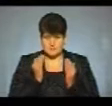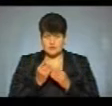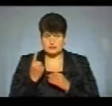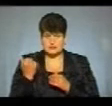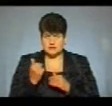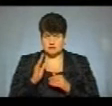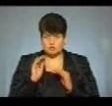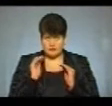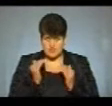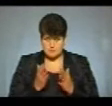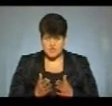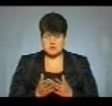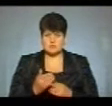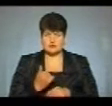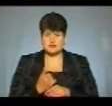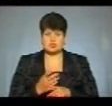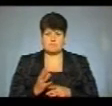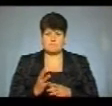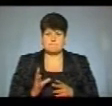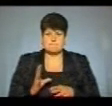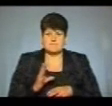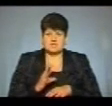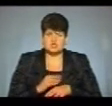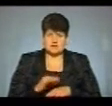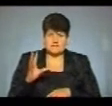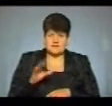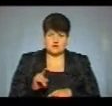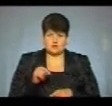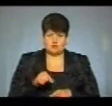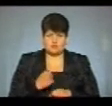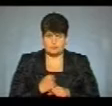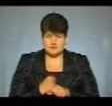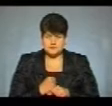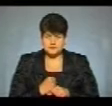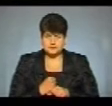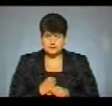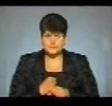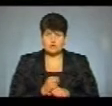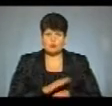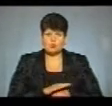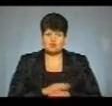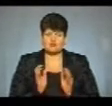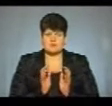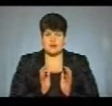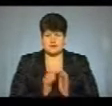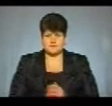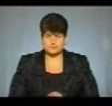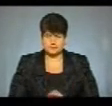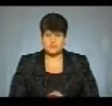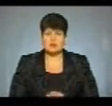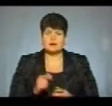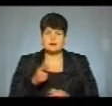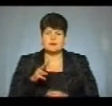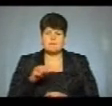лежати в реанімації. Щоб головне, щоб прижилася, це все, що вони йому зробили. Ну, щоб ручку зберегти. Галина Мазур додає,